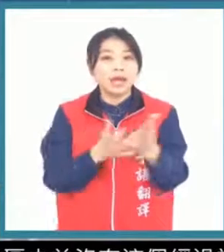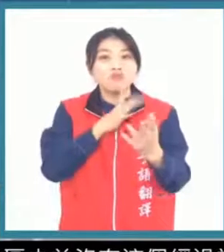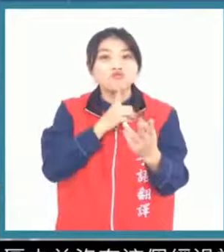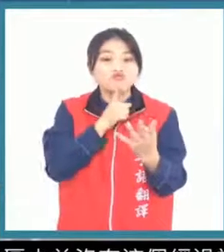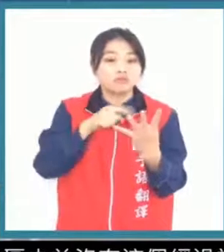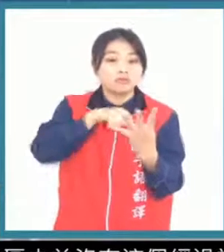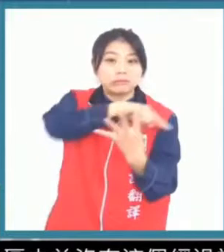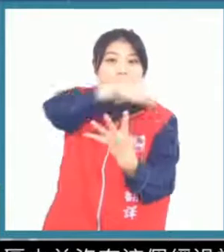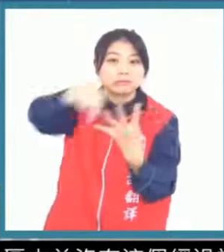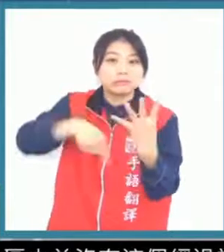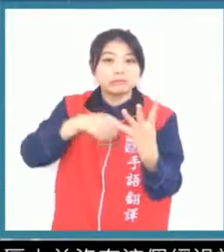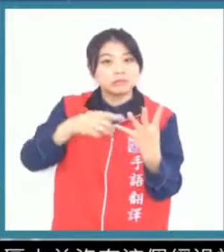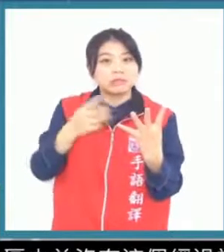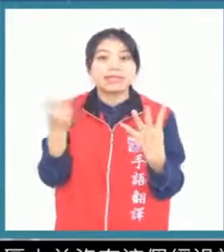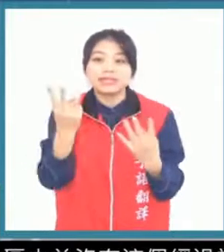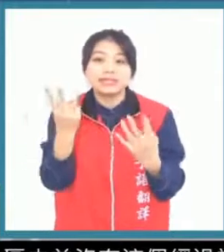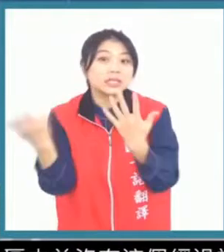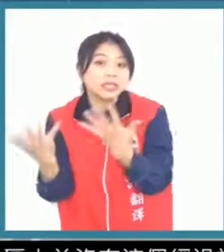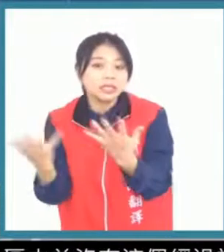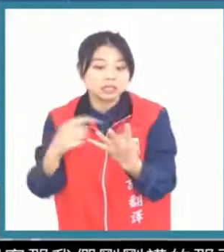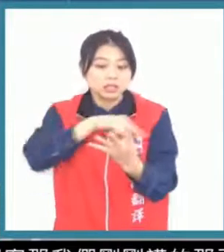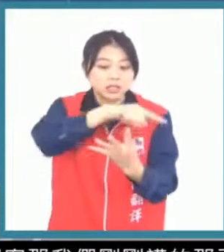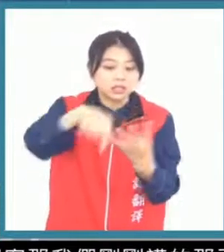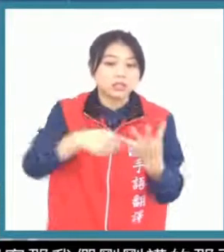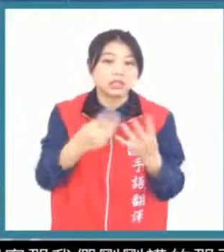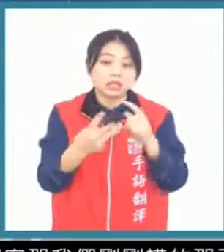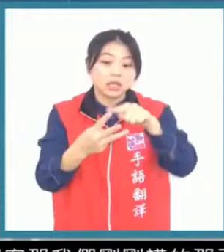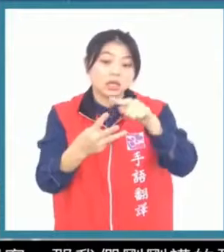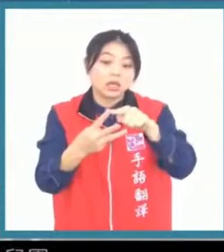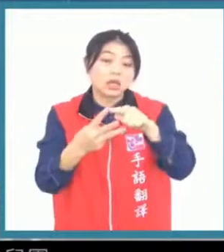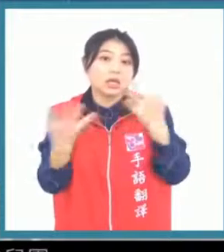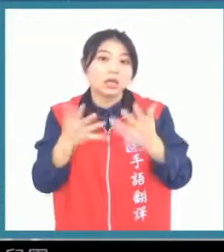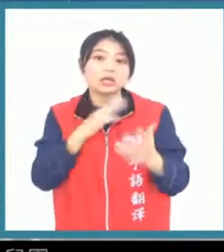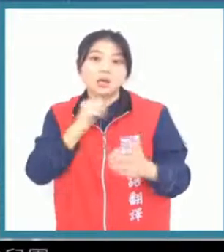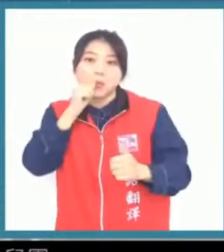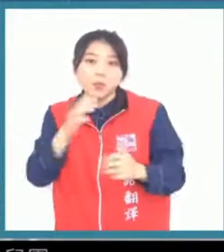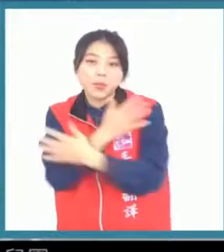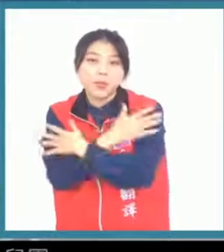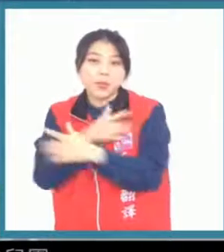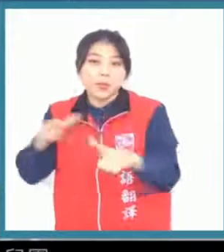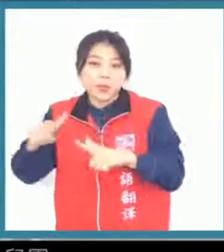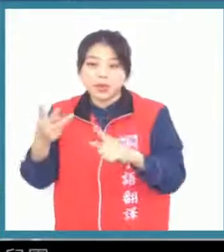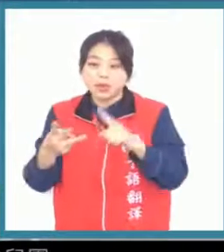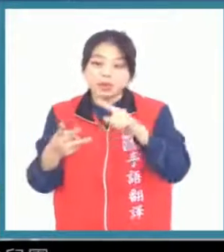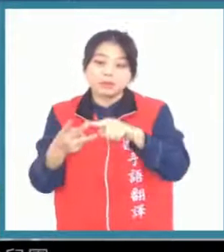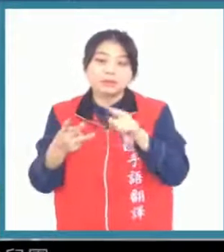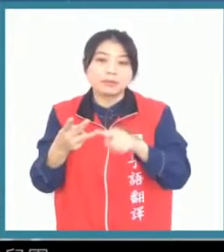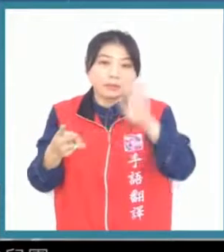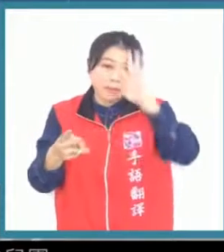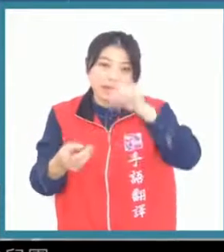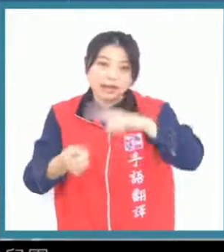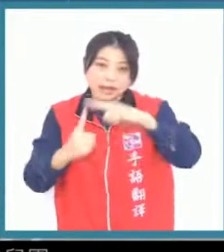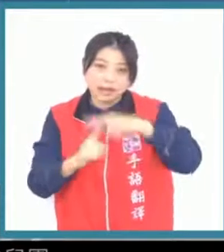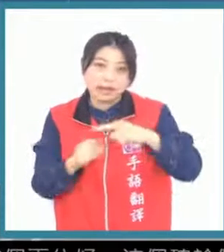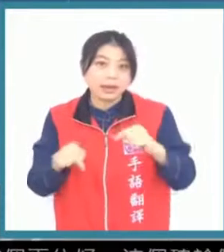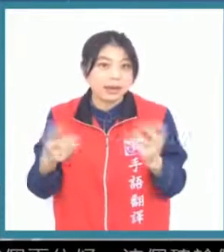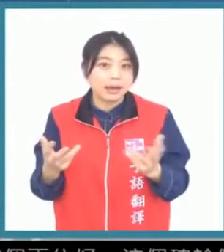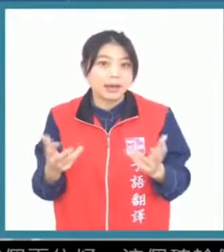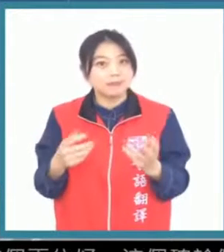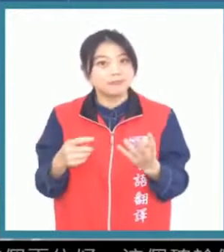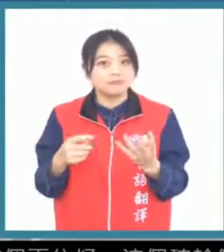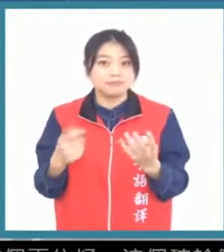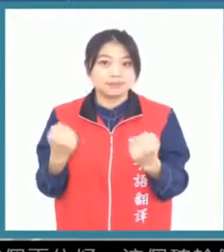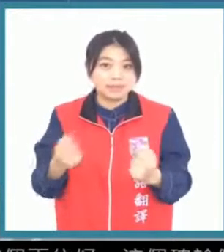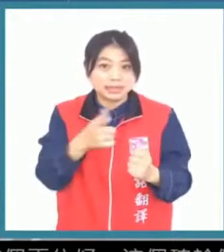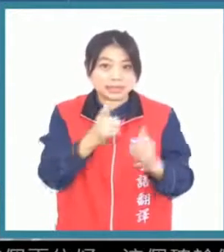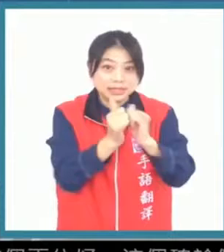4例，3个案件，包括幼儿园跟这个2位，这个确诊个案，那并不是在社